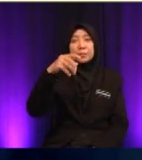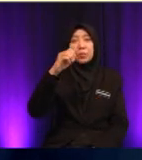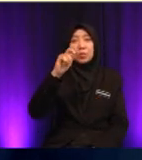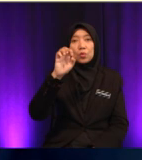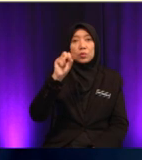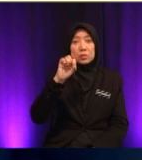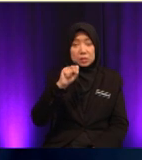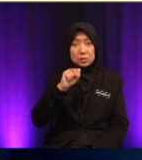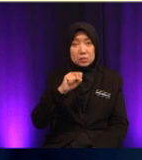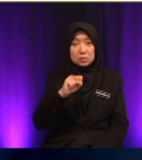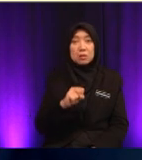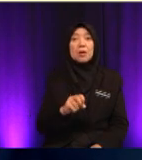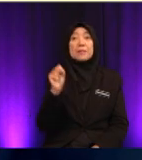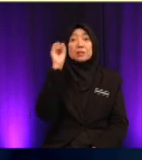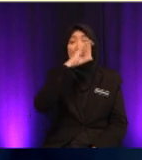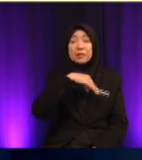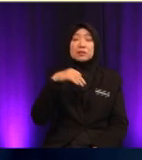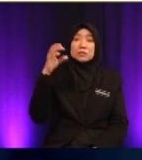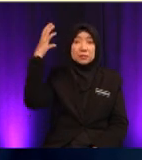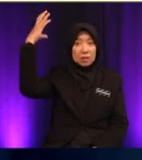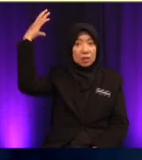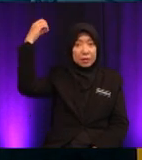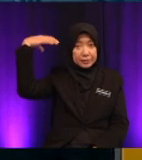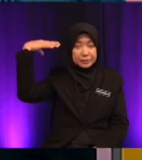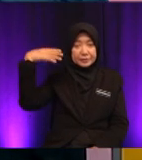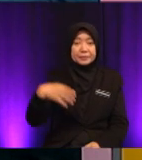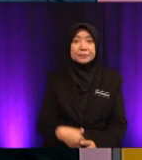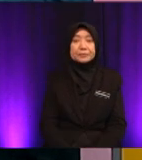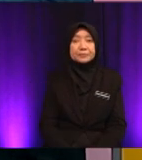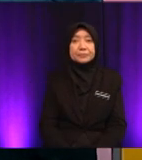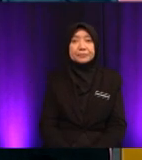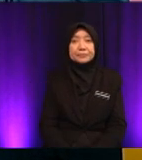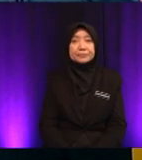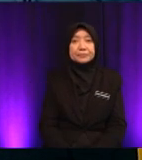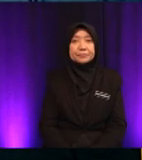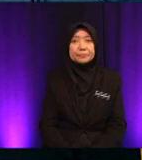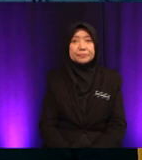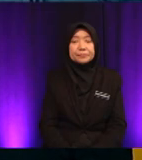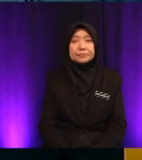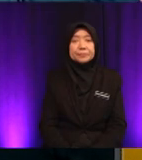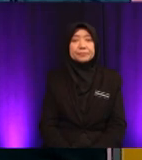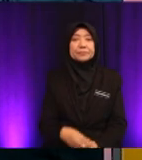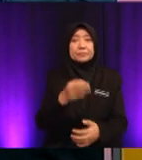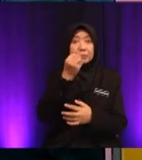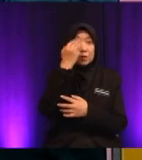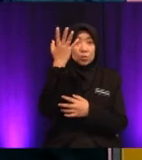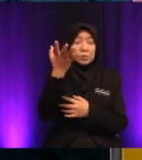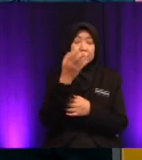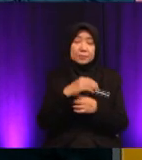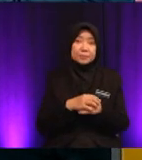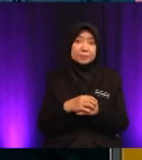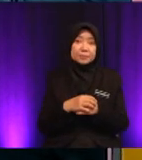juga boleh bersifat cahaya oke yang ini info tambahan panjang gelombang di bawah